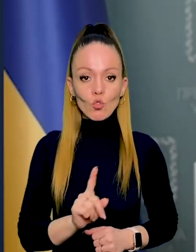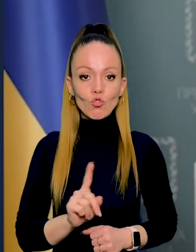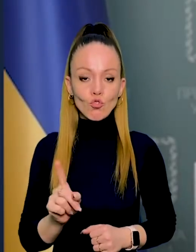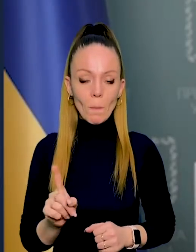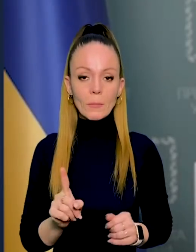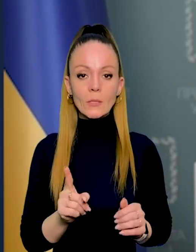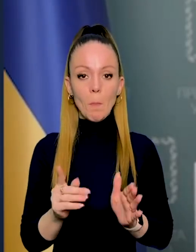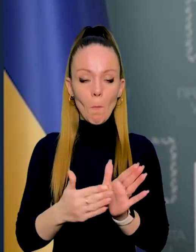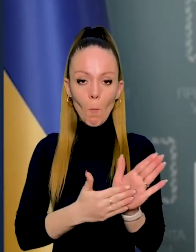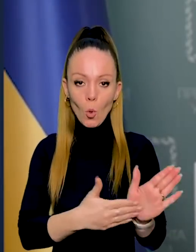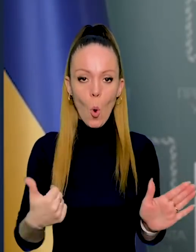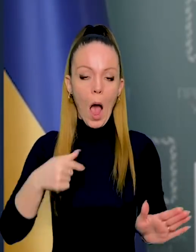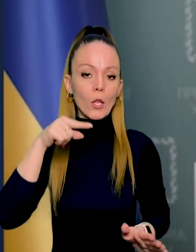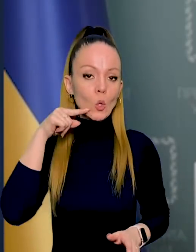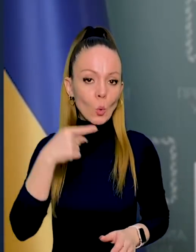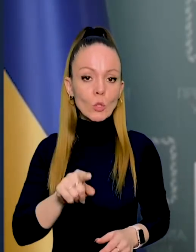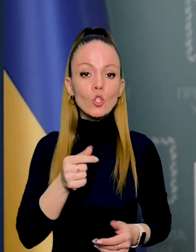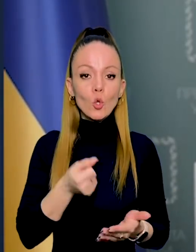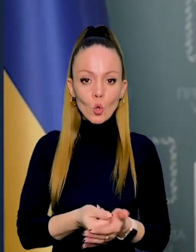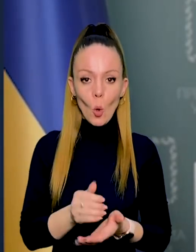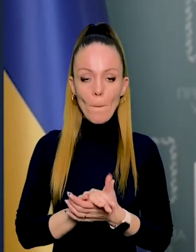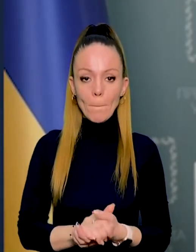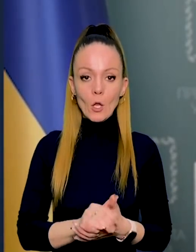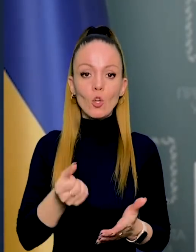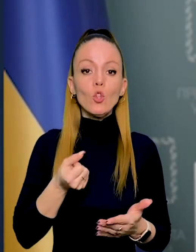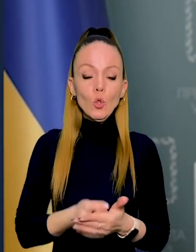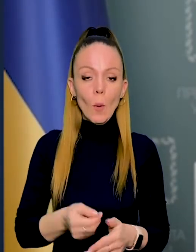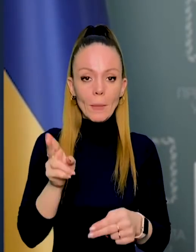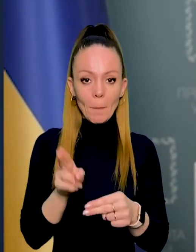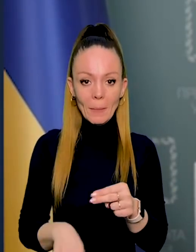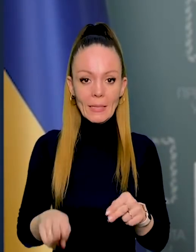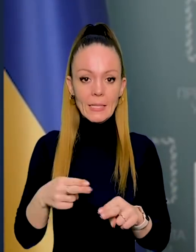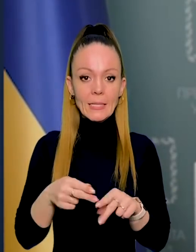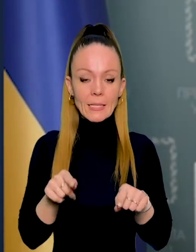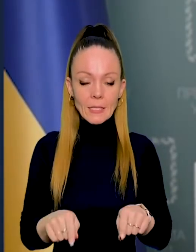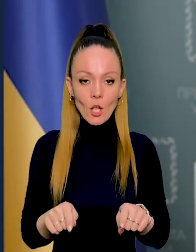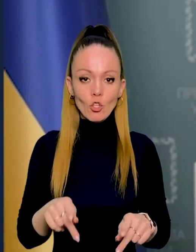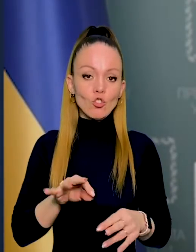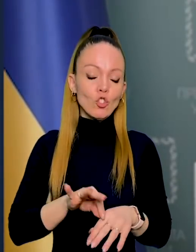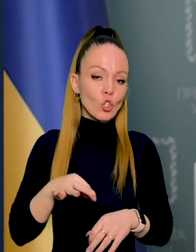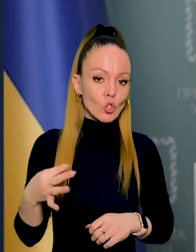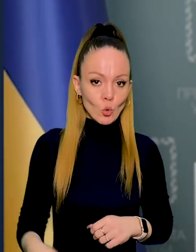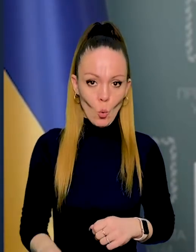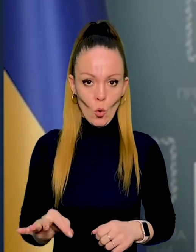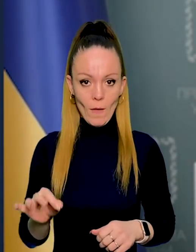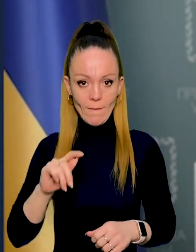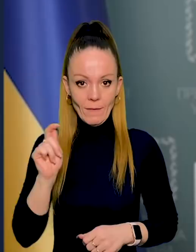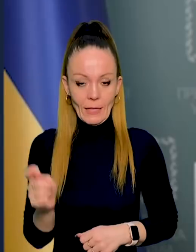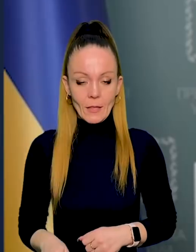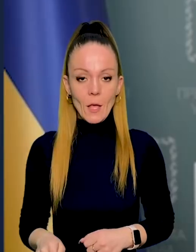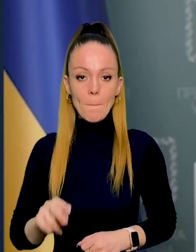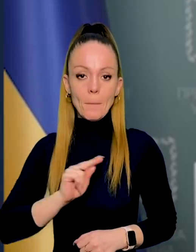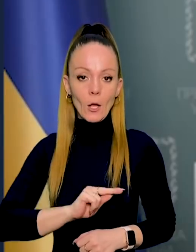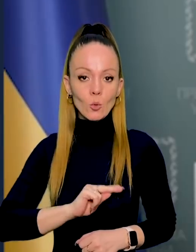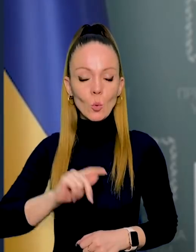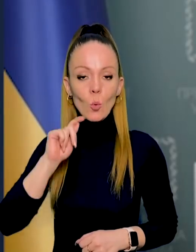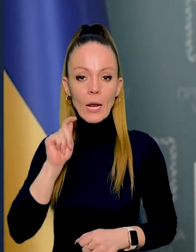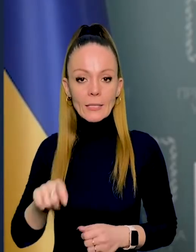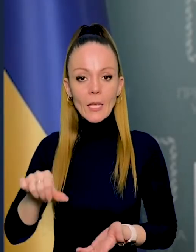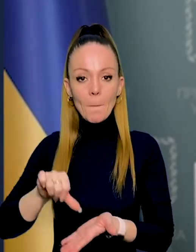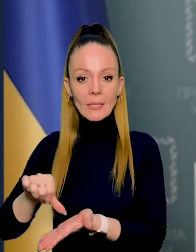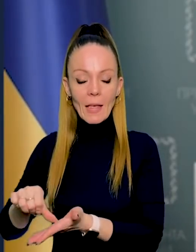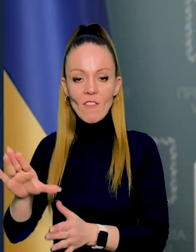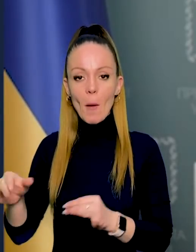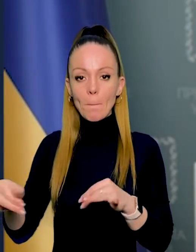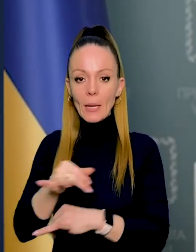рівнях і заради того, щоб спонукати Росію до миру, до припинення цієї жорстокої